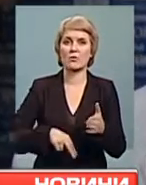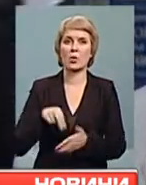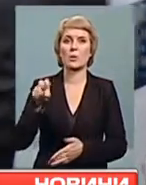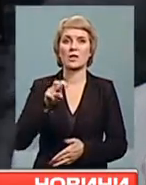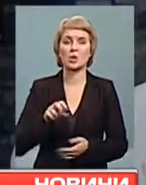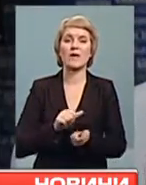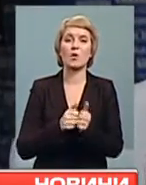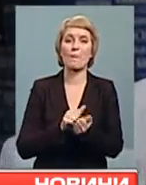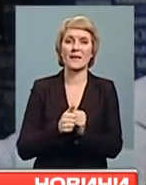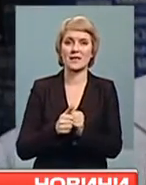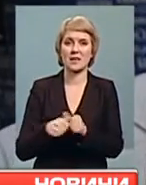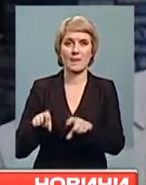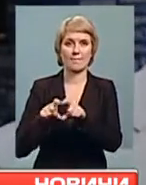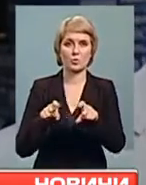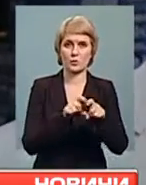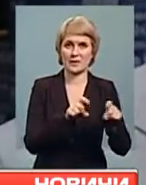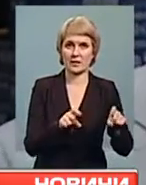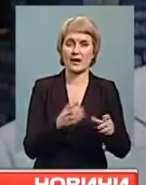доллара в обменных пунктах. Я так думаю. Потому что